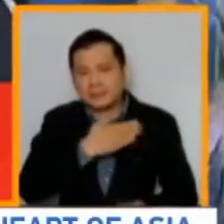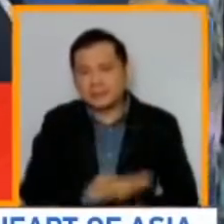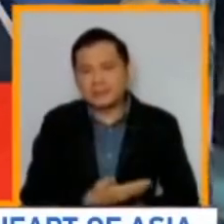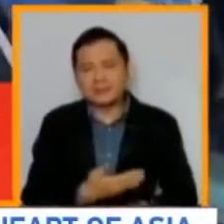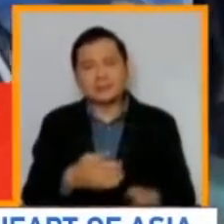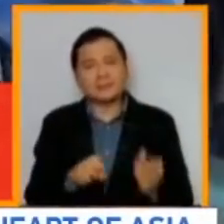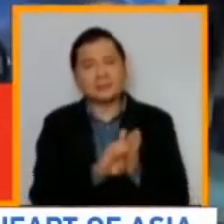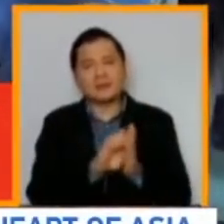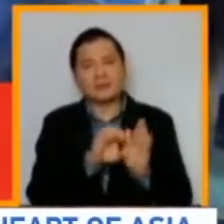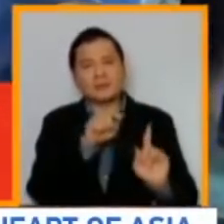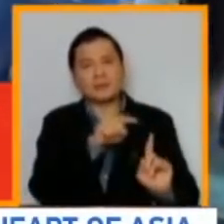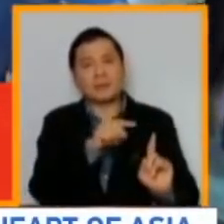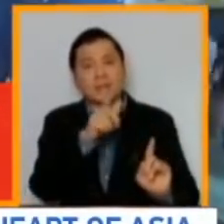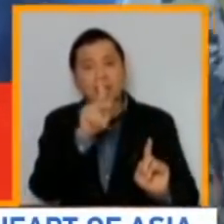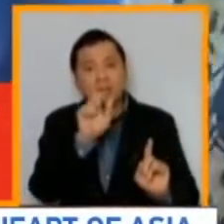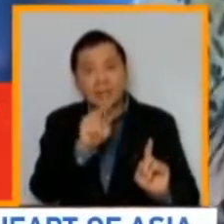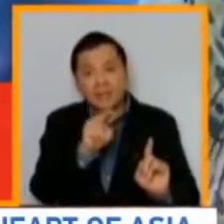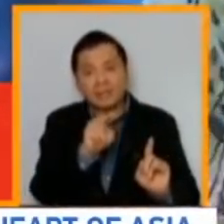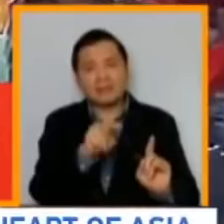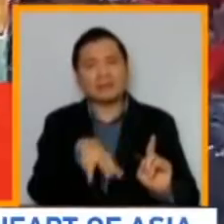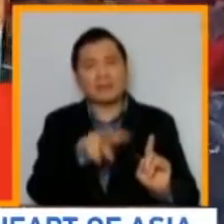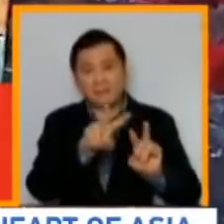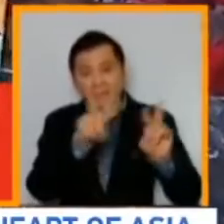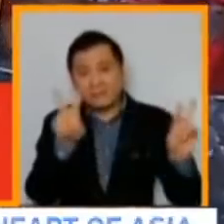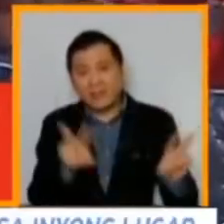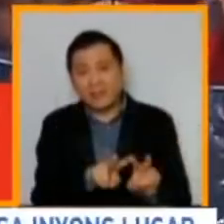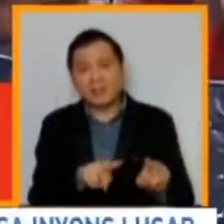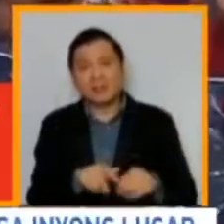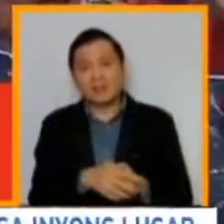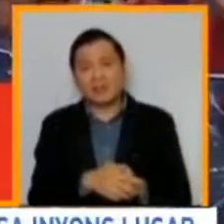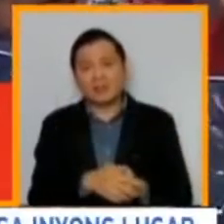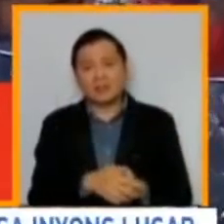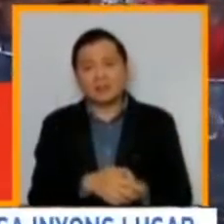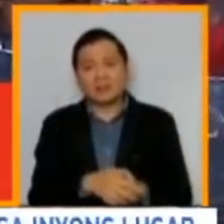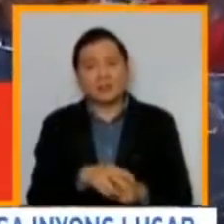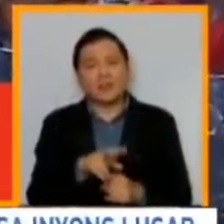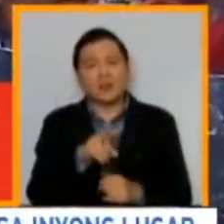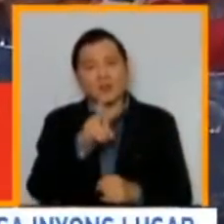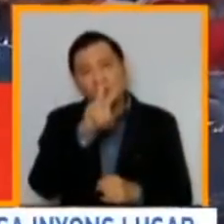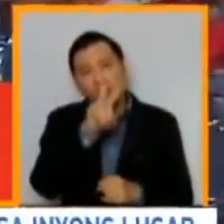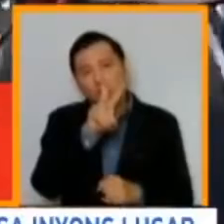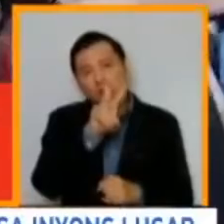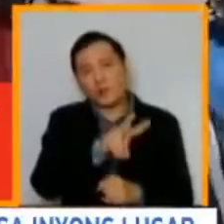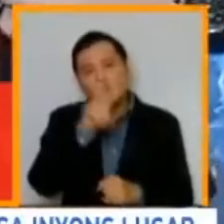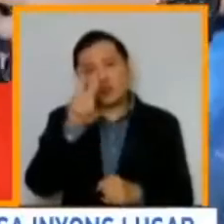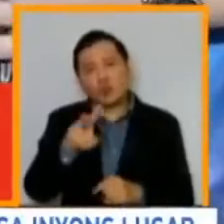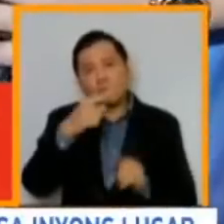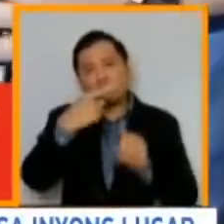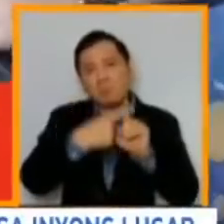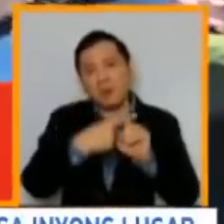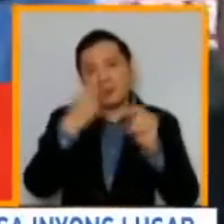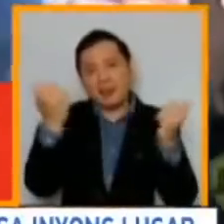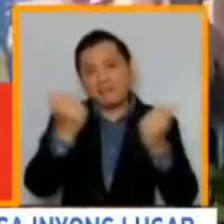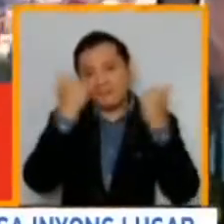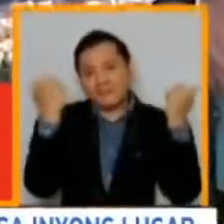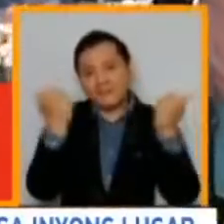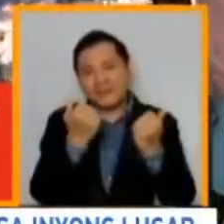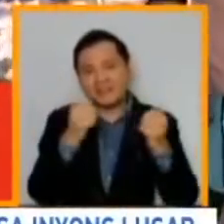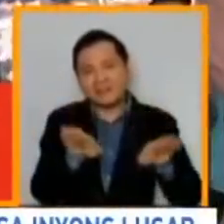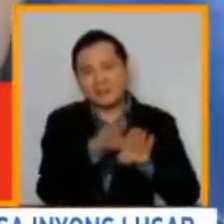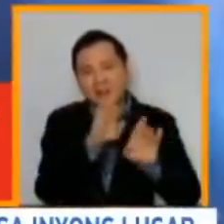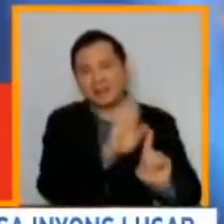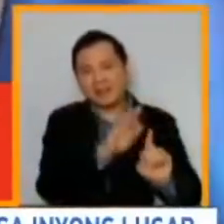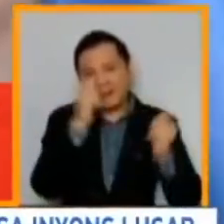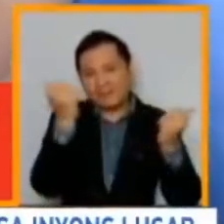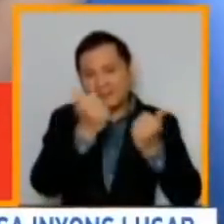Day na nga, 22nd monthsary pa nila. Sa halip na isorpresa ang nobyang si Chaba Colod, dinala niya sa dangwa para ang girlfriend